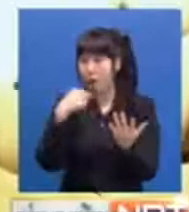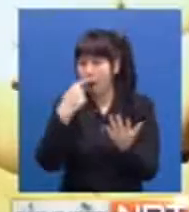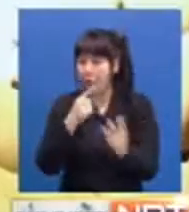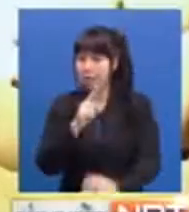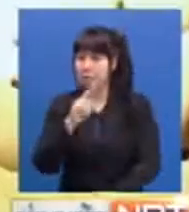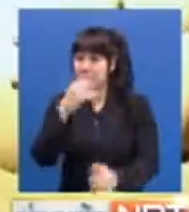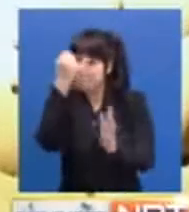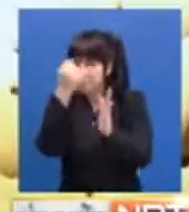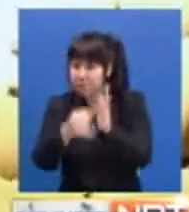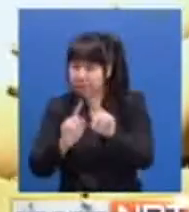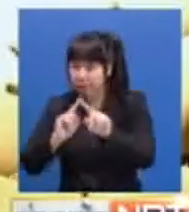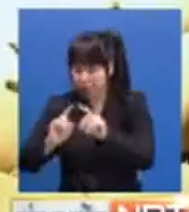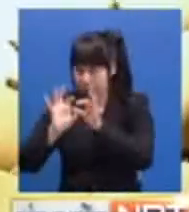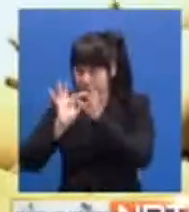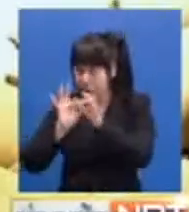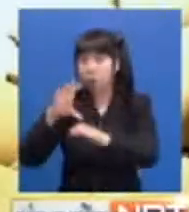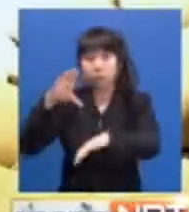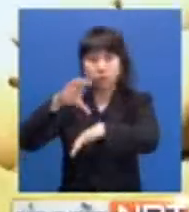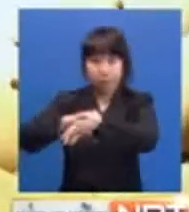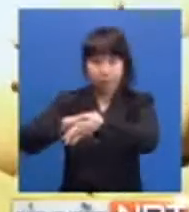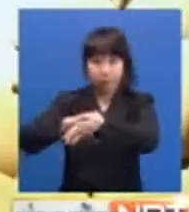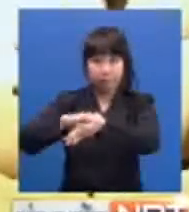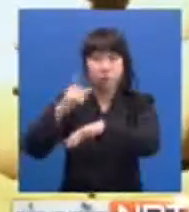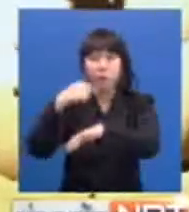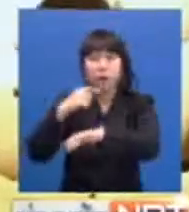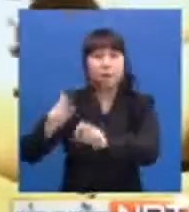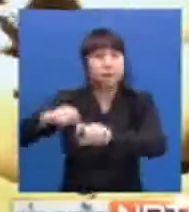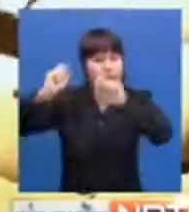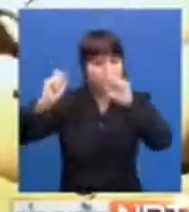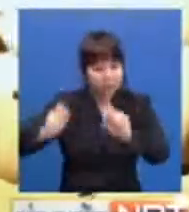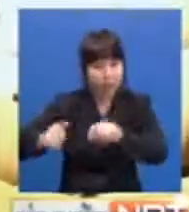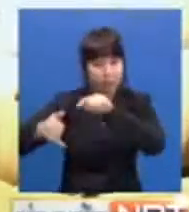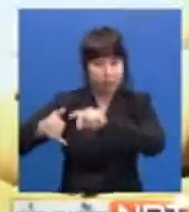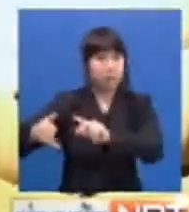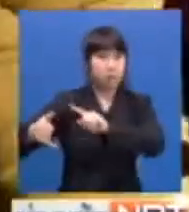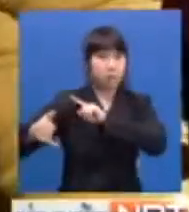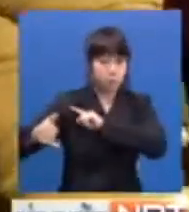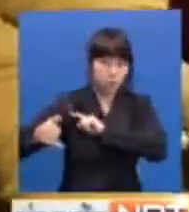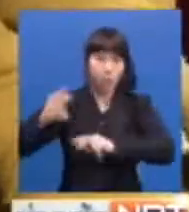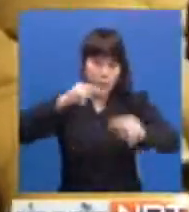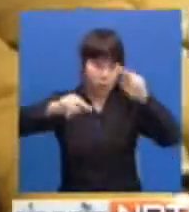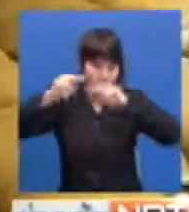ที่มีส่วนเกี่ยวข้องโดยเฉพาะคู่สัญญาซึ่งมีหน้าที่หน้าที่ดูแลการเก็บรักษาข้าว